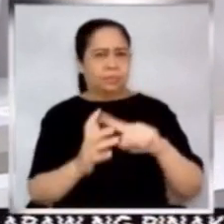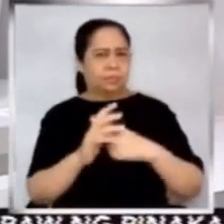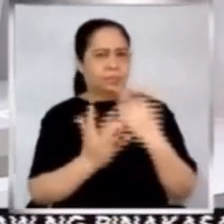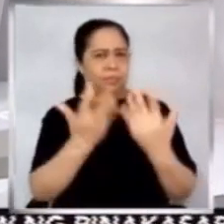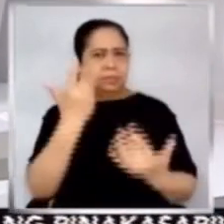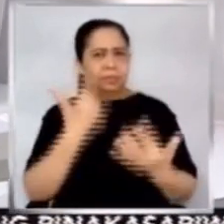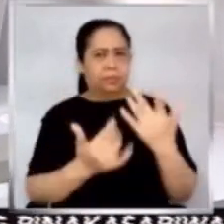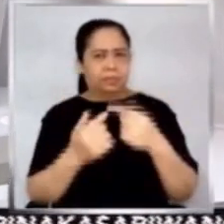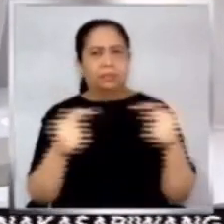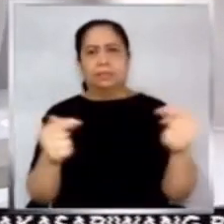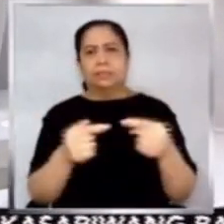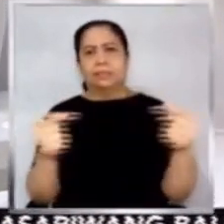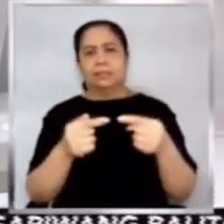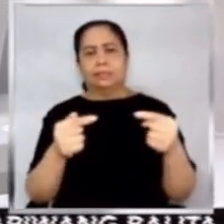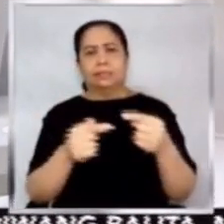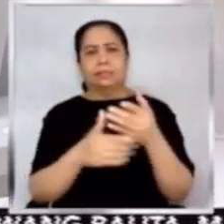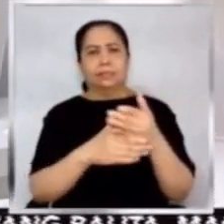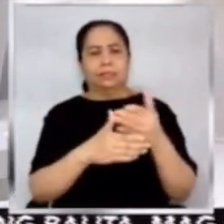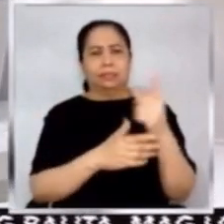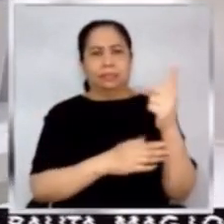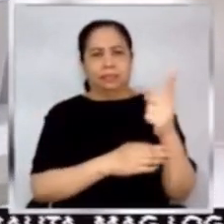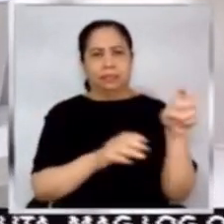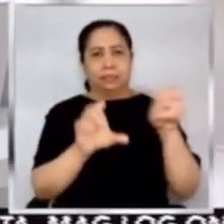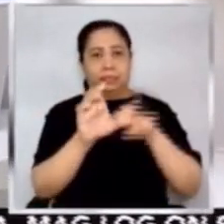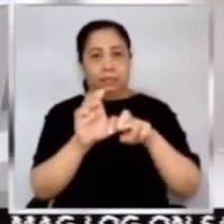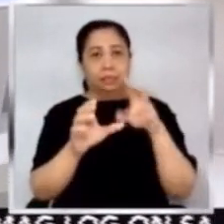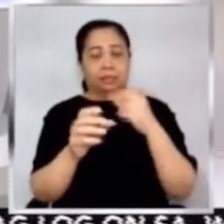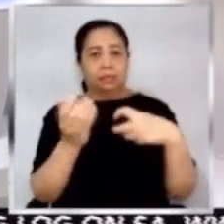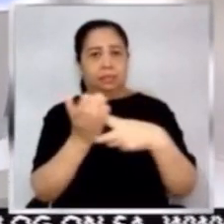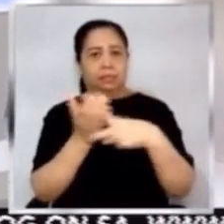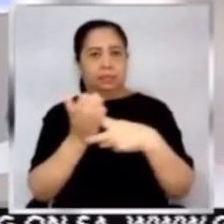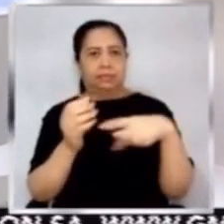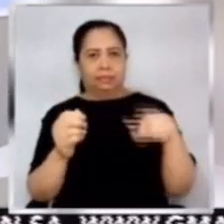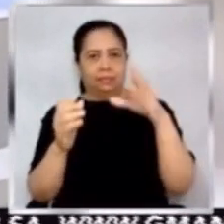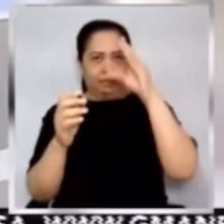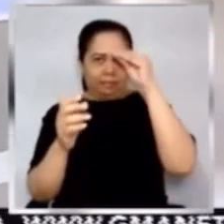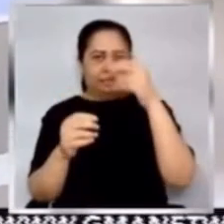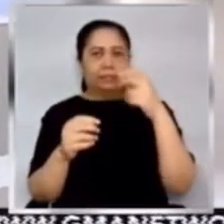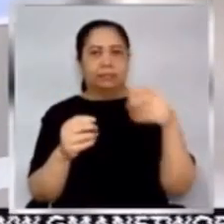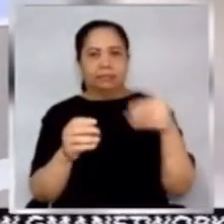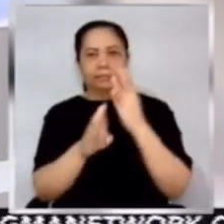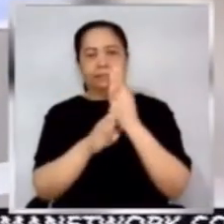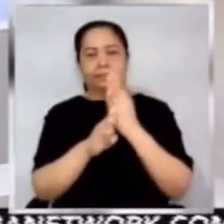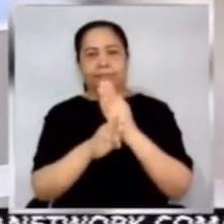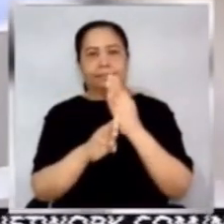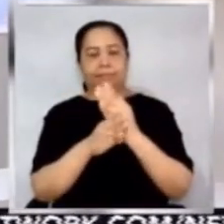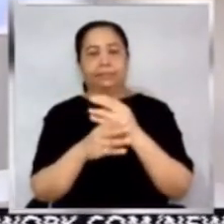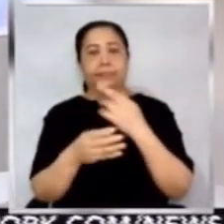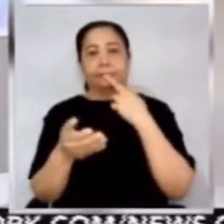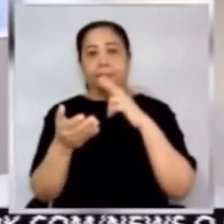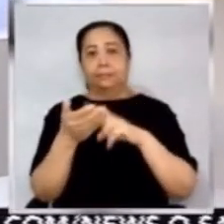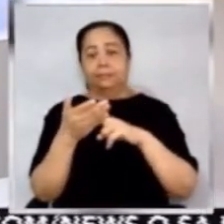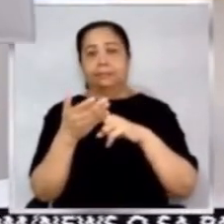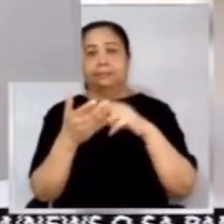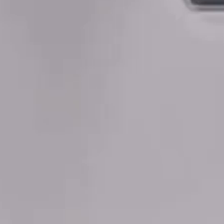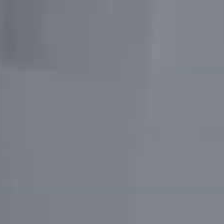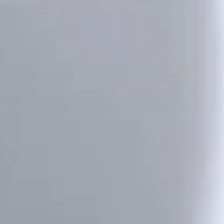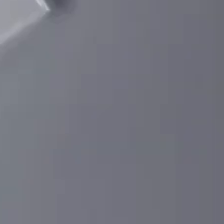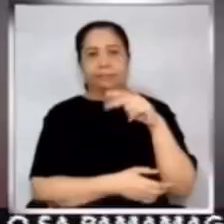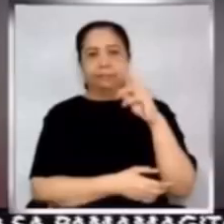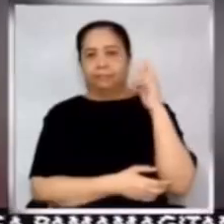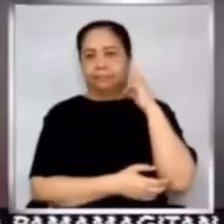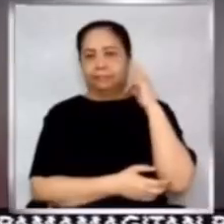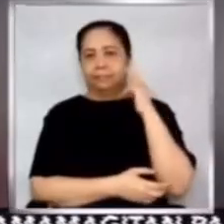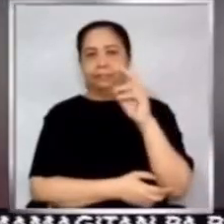umanos sa pagitan ng isang pasahero at ng konduktor ng bus. Nakatutok si Jomer Apresto ng Super Radio DZW.